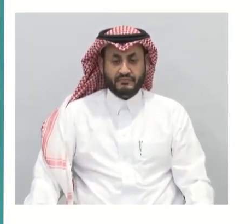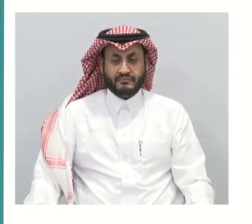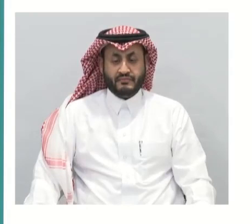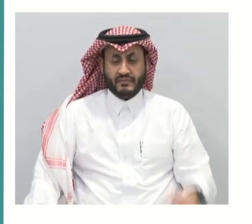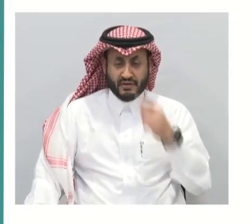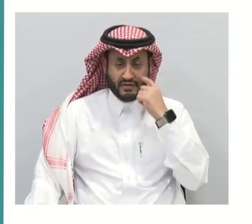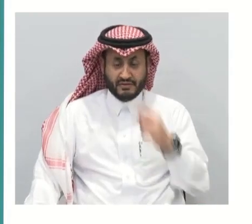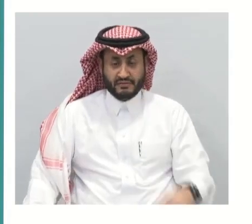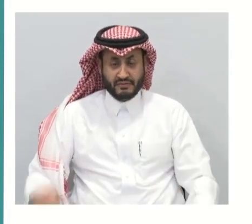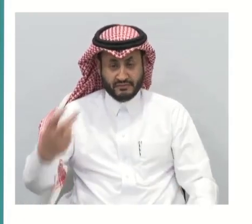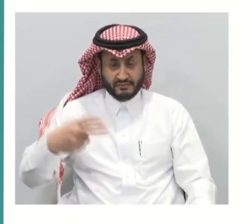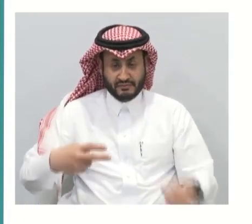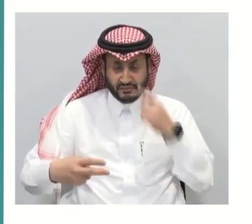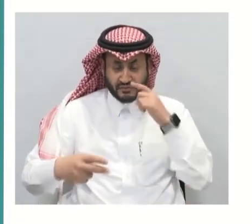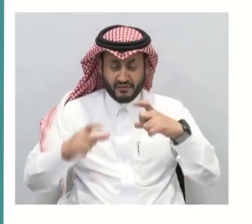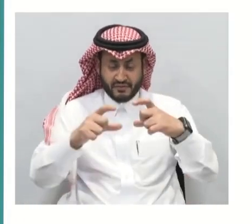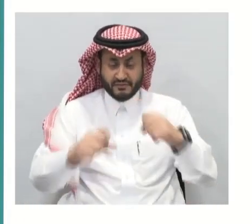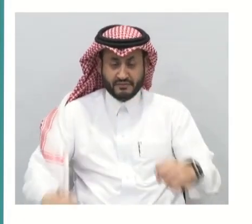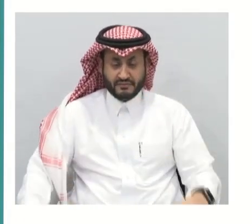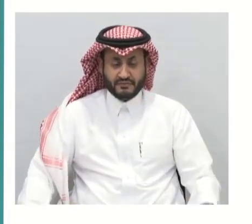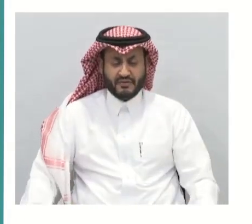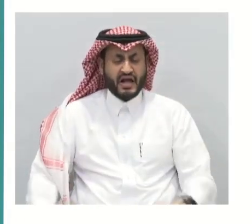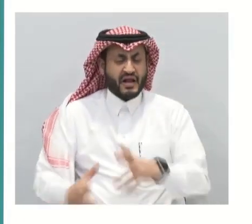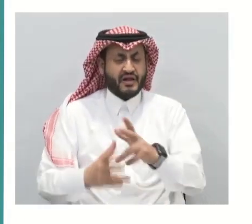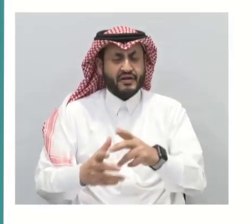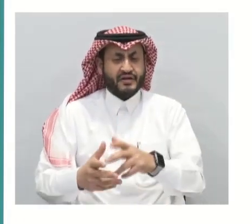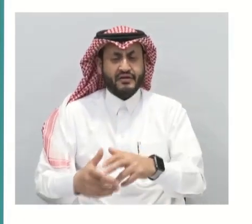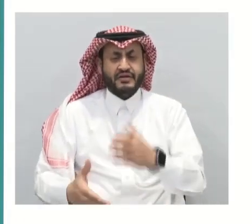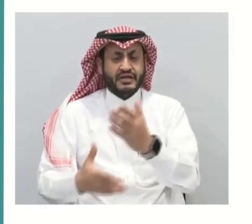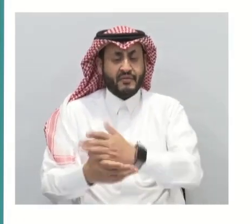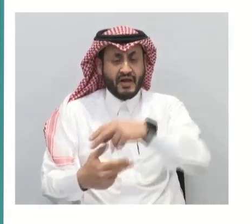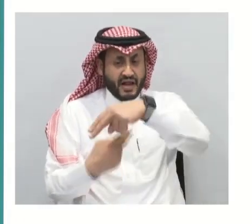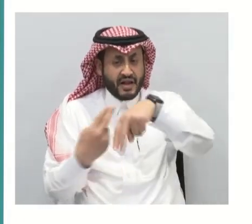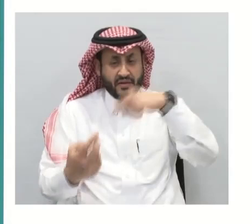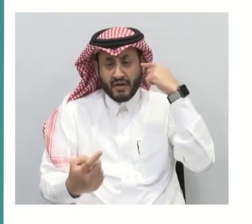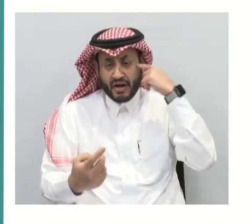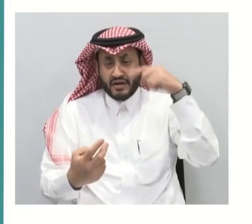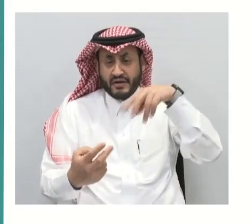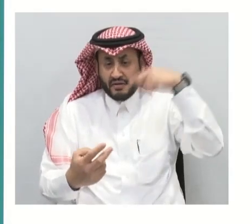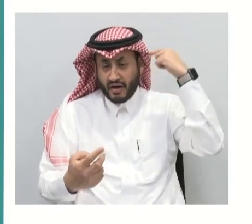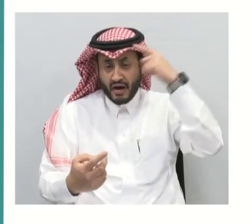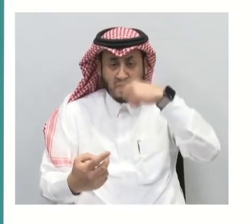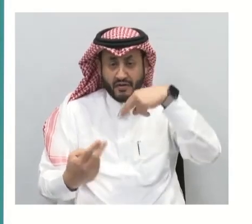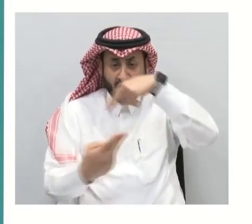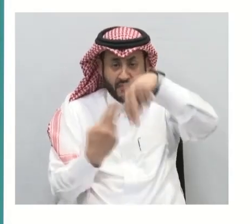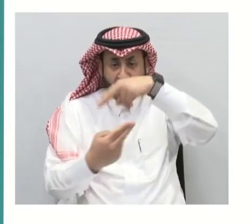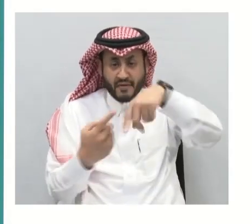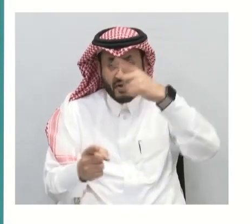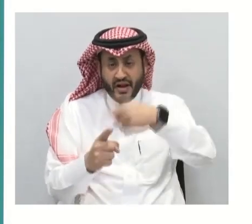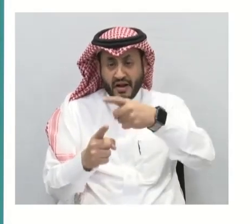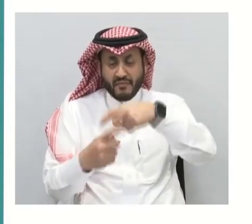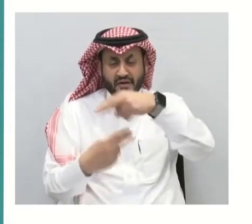لدينا سؤال وضح اوضح لماذا ينتج عن دوران راسك او دورانك بسرعه